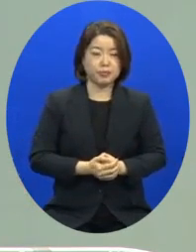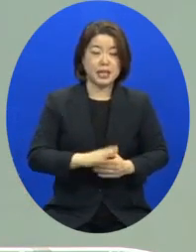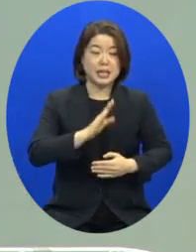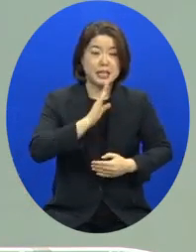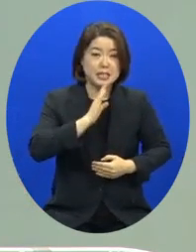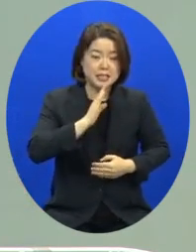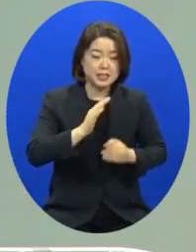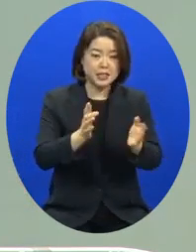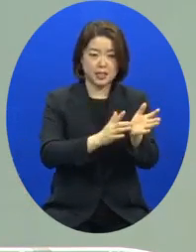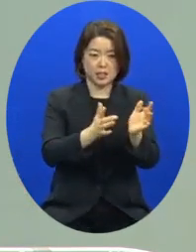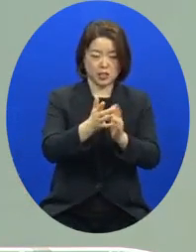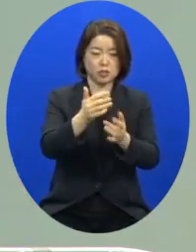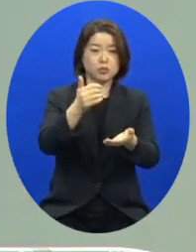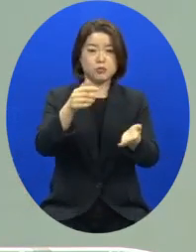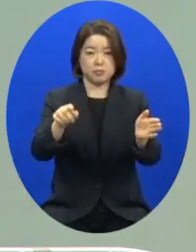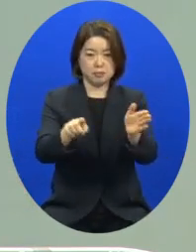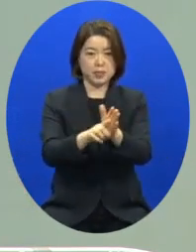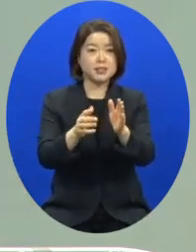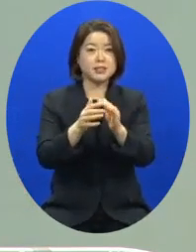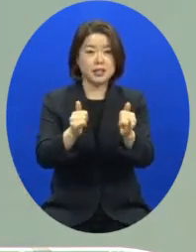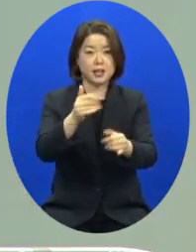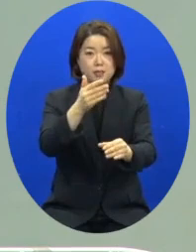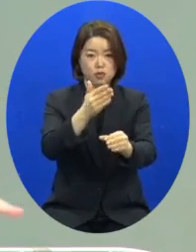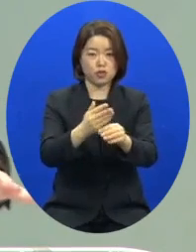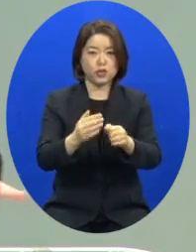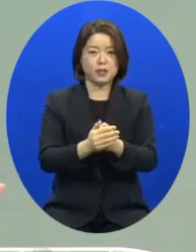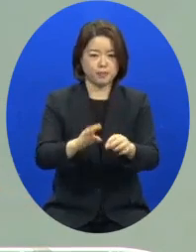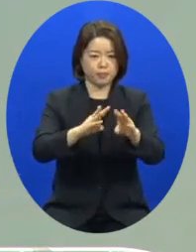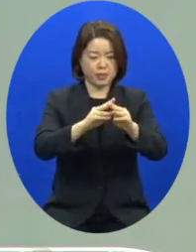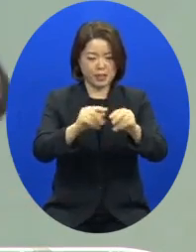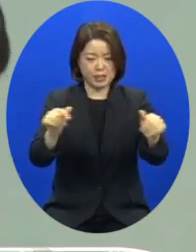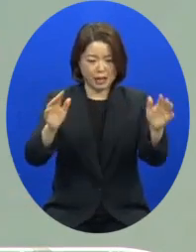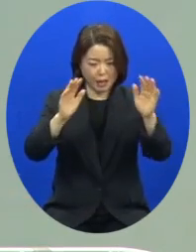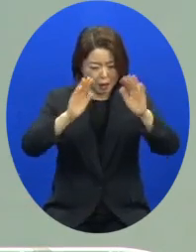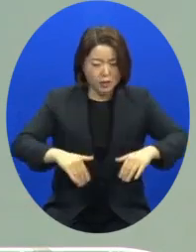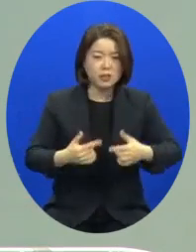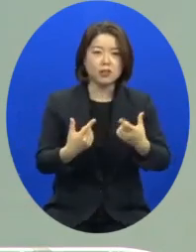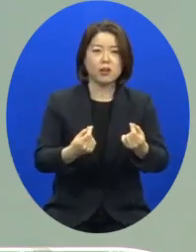실제로 예수님을 믿은 사람들 중에 땅이 꺼지는 것 같고